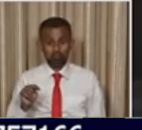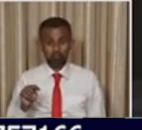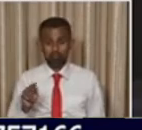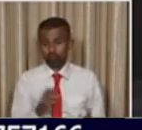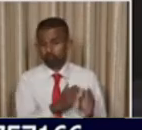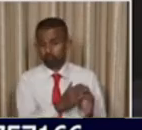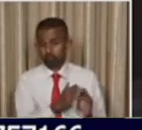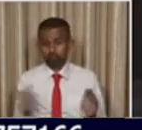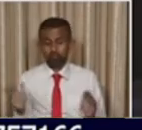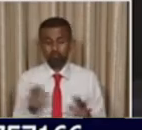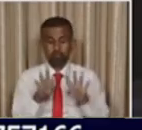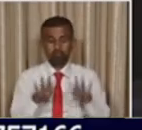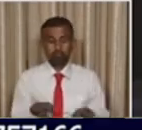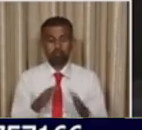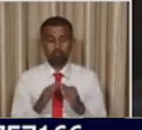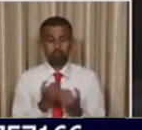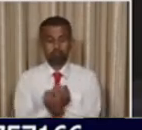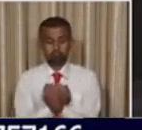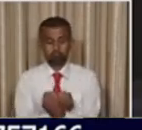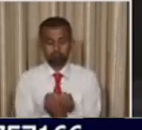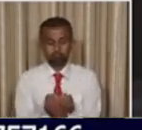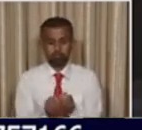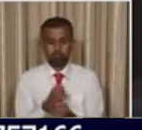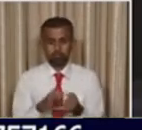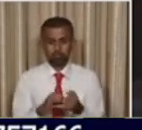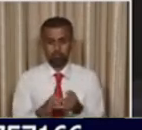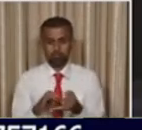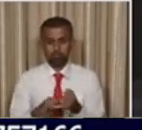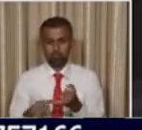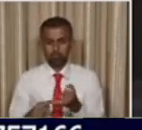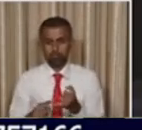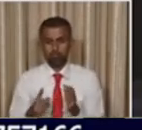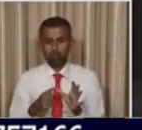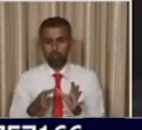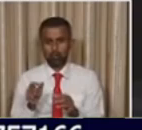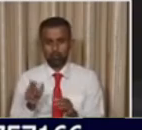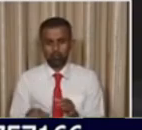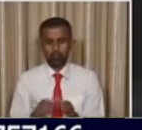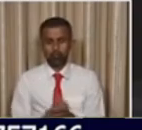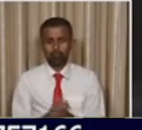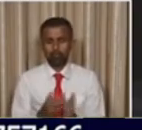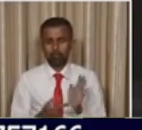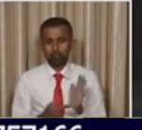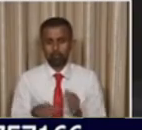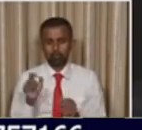கண்டிக்கும் முகமாக ஆர்ப்பாட்ட பேரணியும் பல தசாப்தங்களாக தொடர்ந்து தொடர்பான